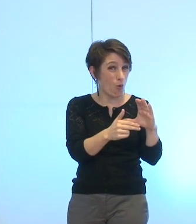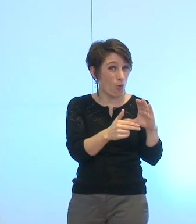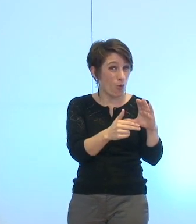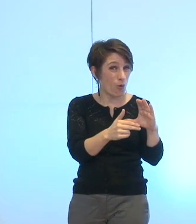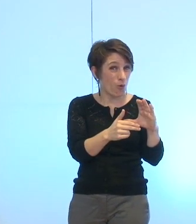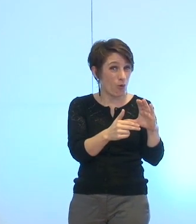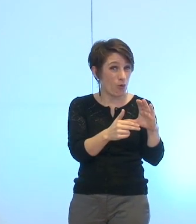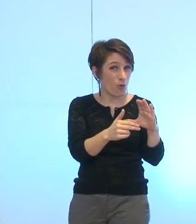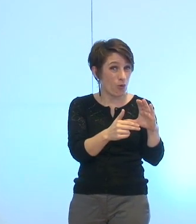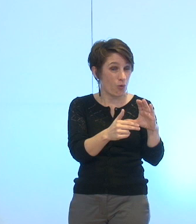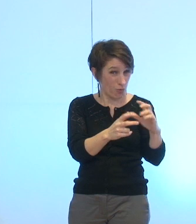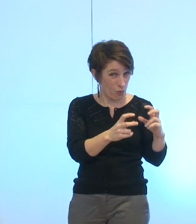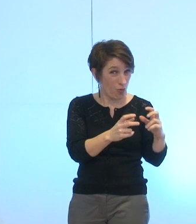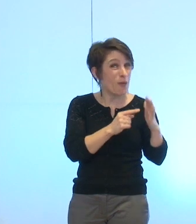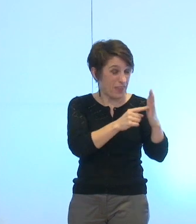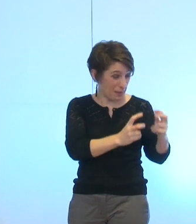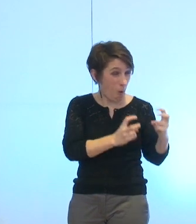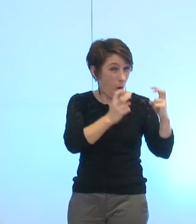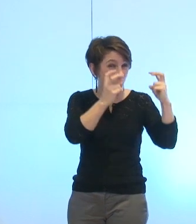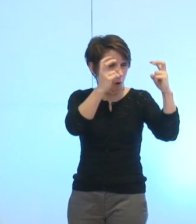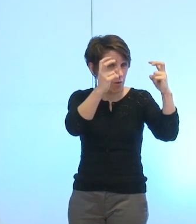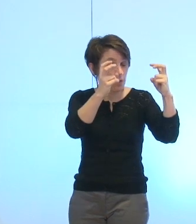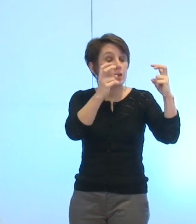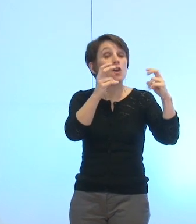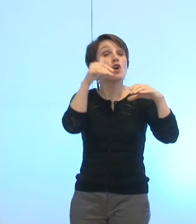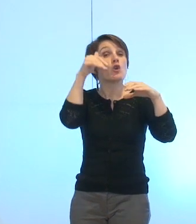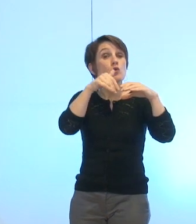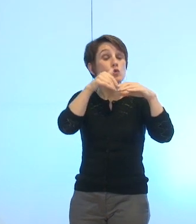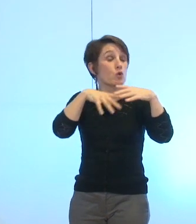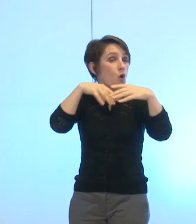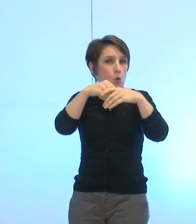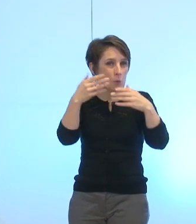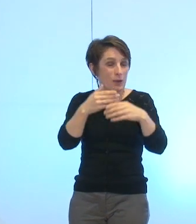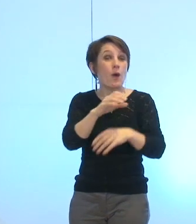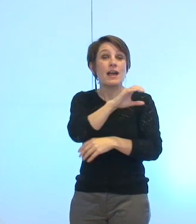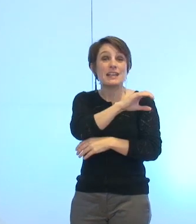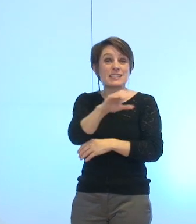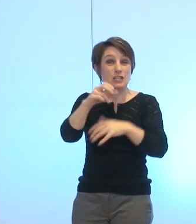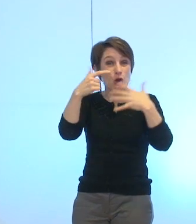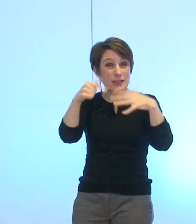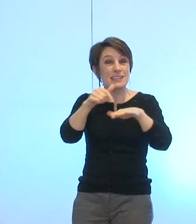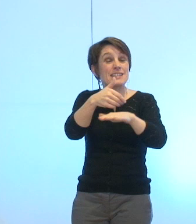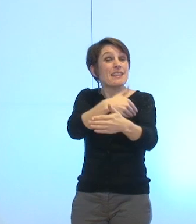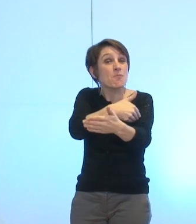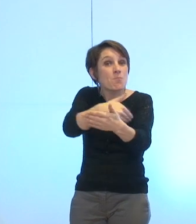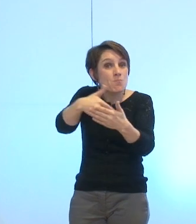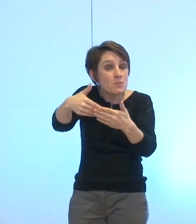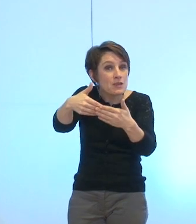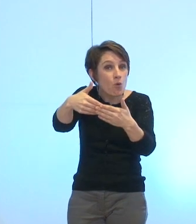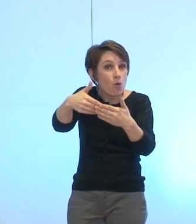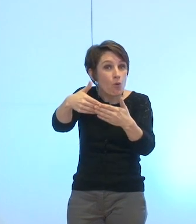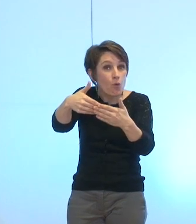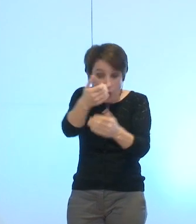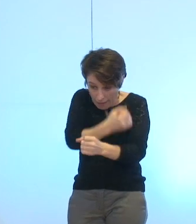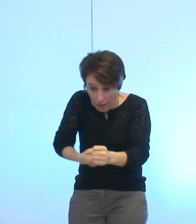€ d'ugment il y en a 117 millions qui sont